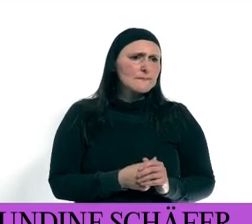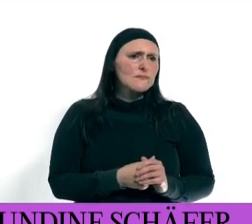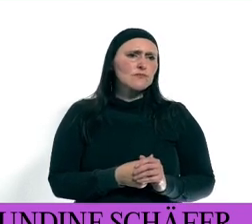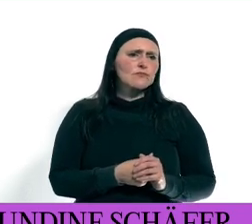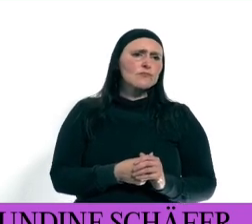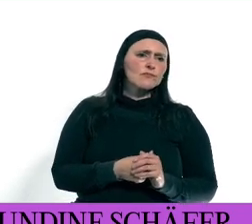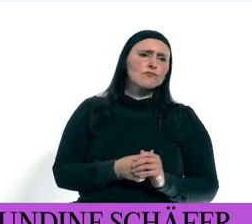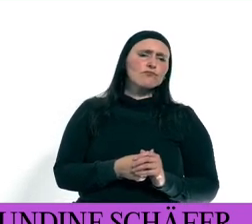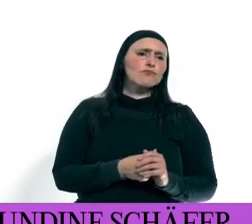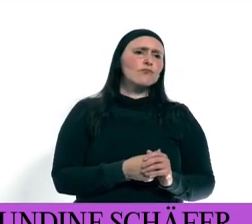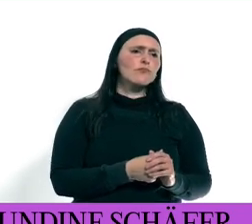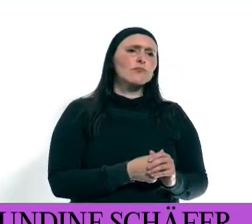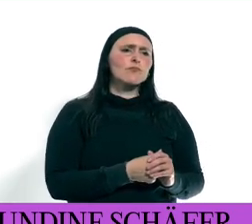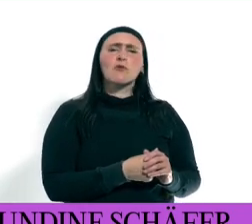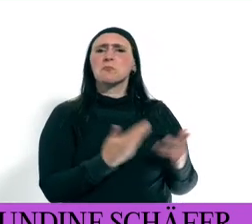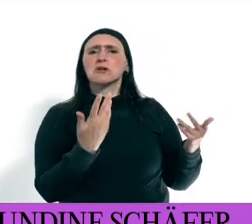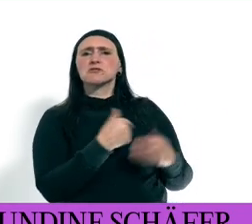auch teilen.